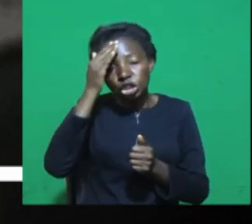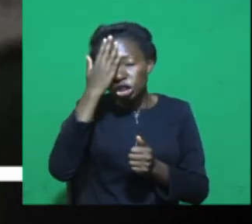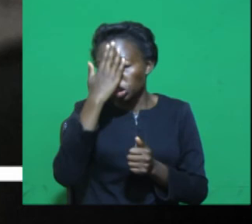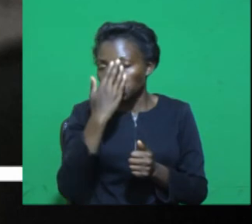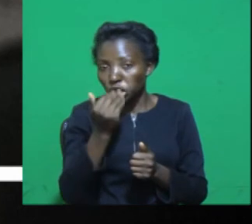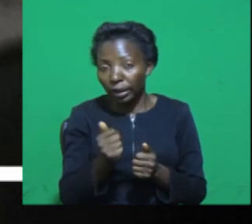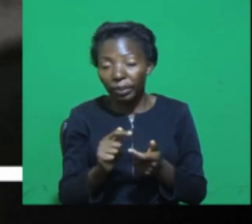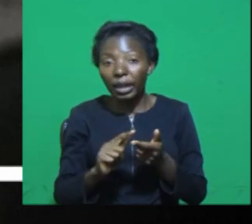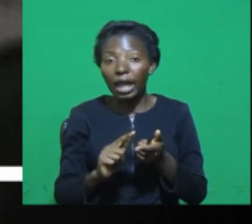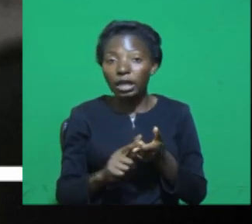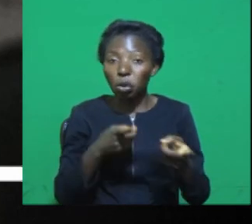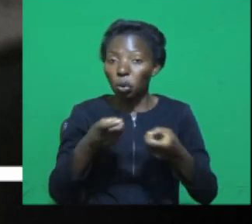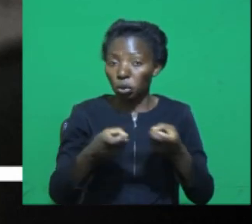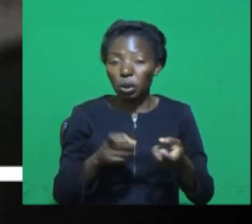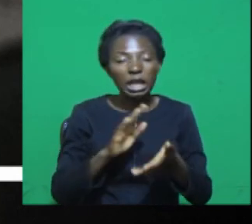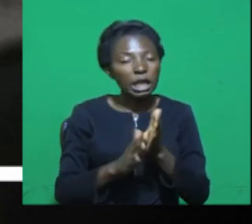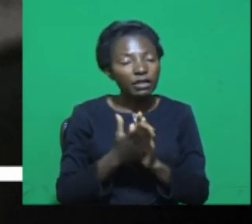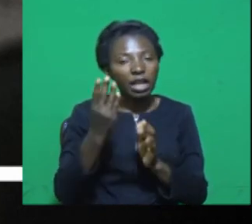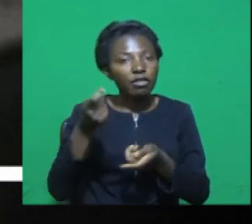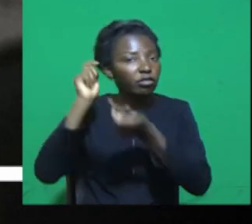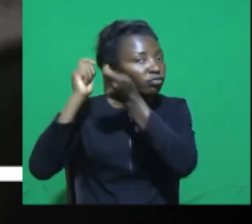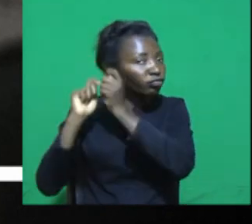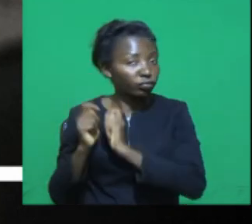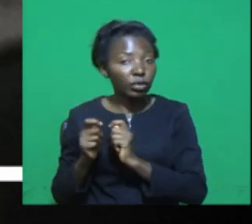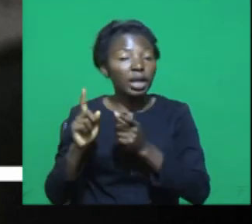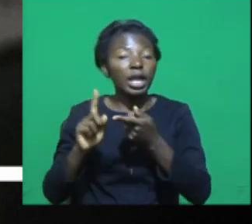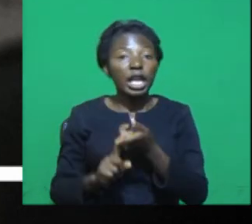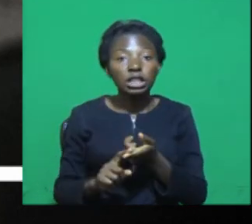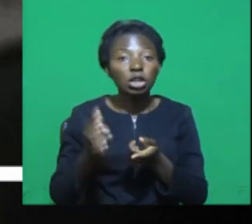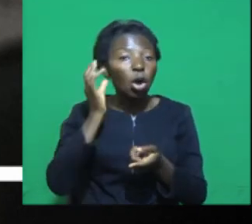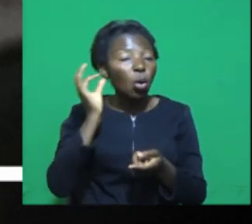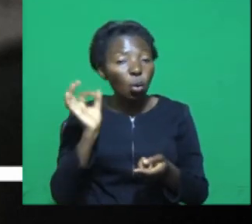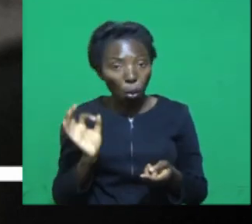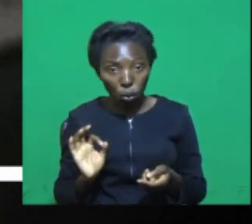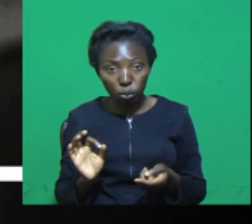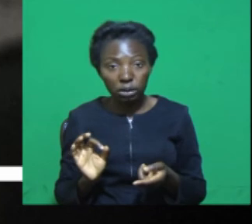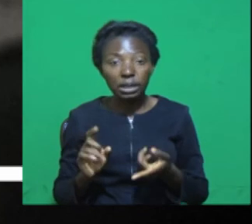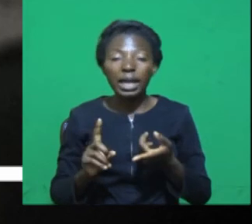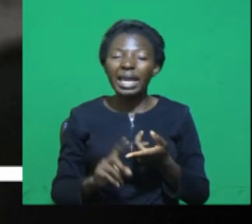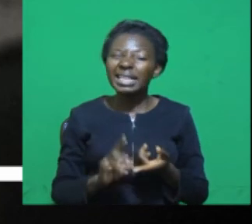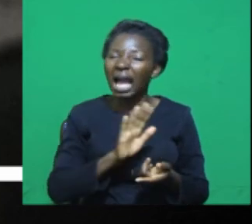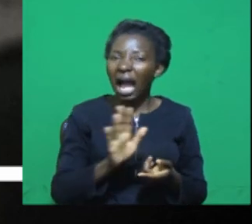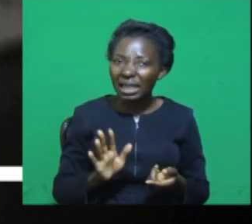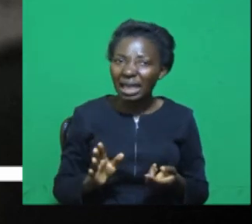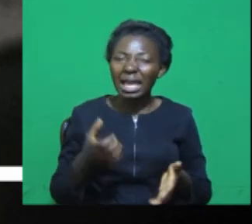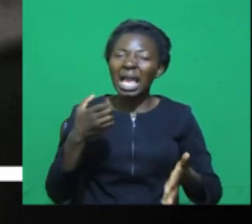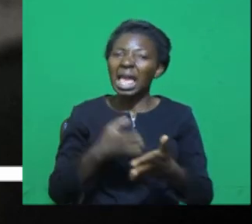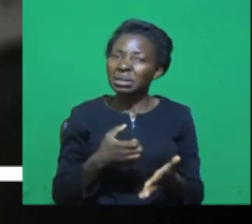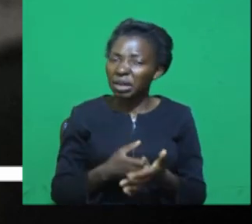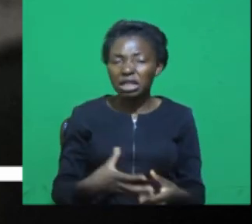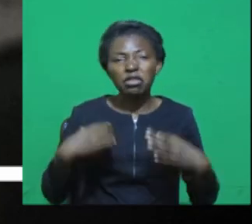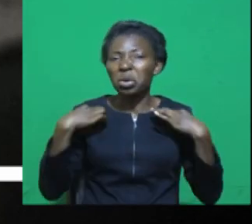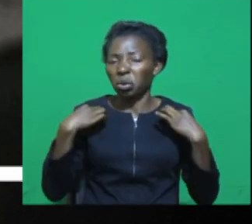nekuzvidzora, vasava nevhudzi rakarukwa nendarama kana maparera kana nguo dzinodya mari